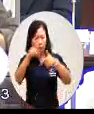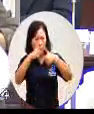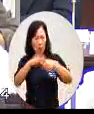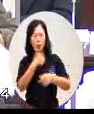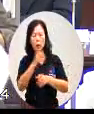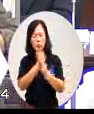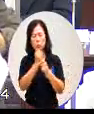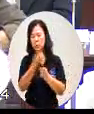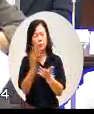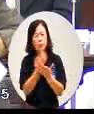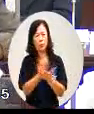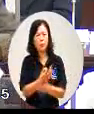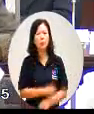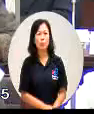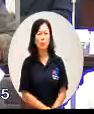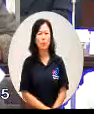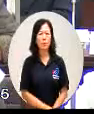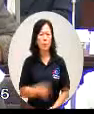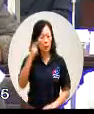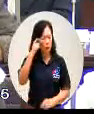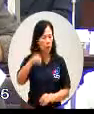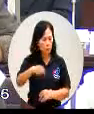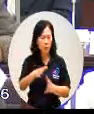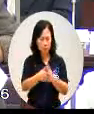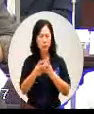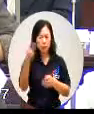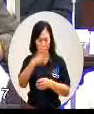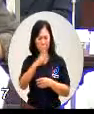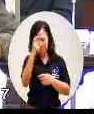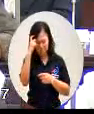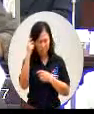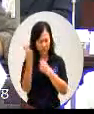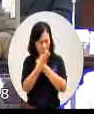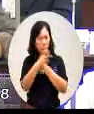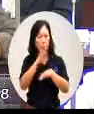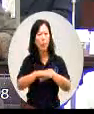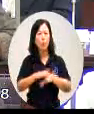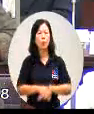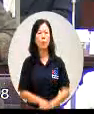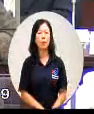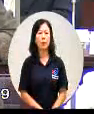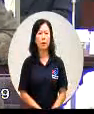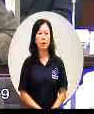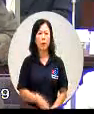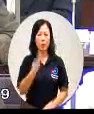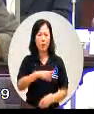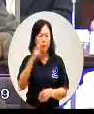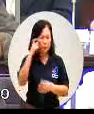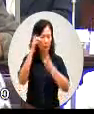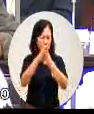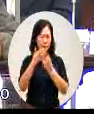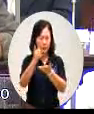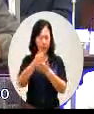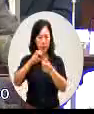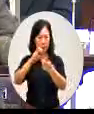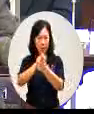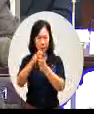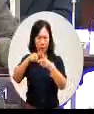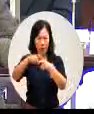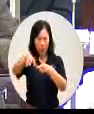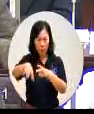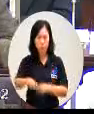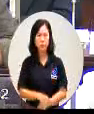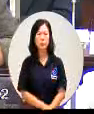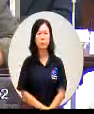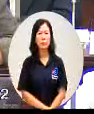足。我想这个部分我们愿意检讨啊，我也干嘛请养工处，我干嘛这